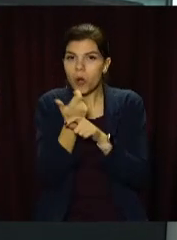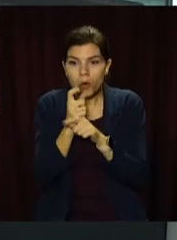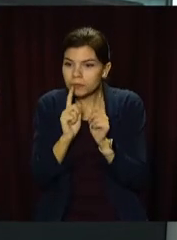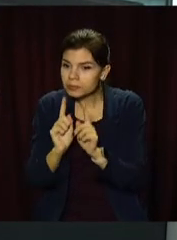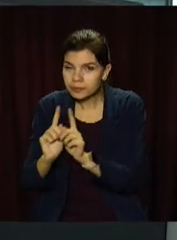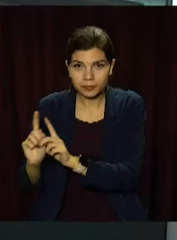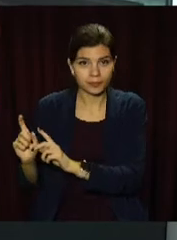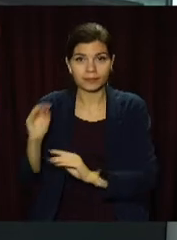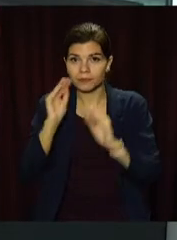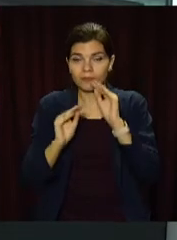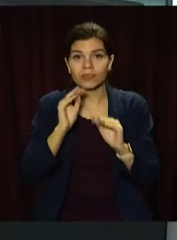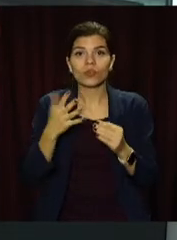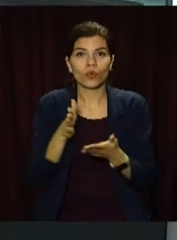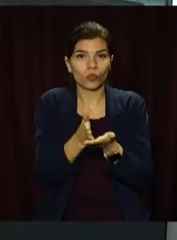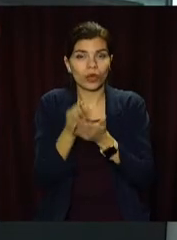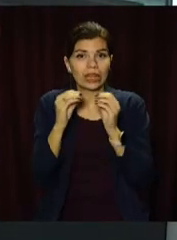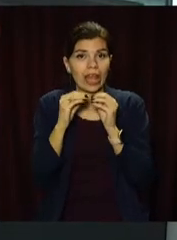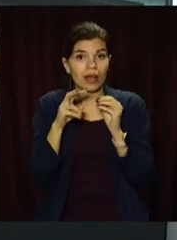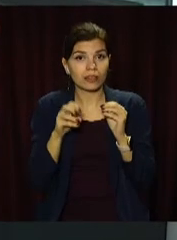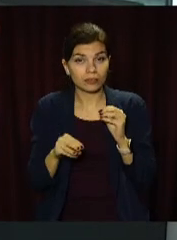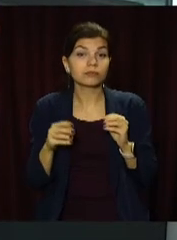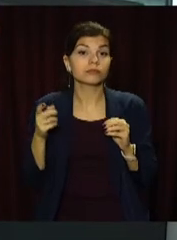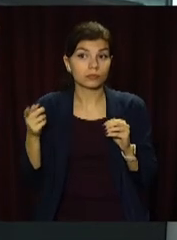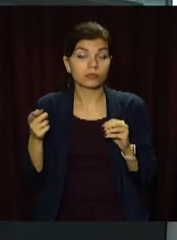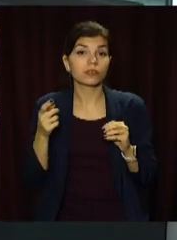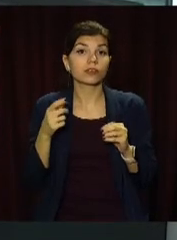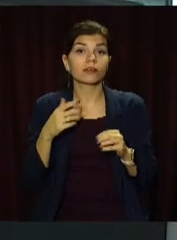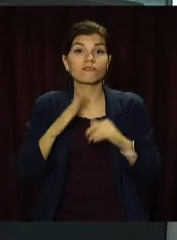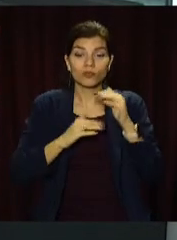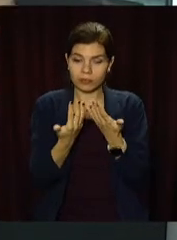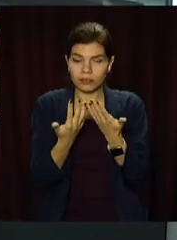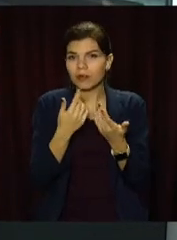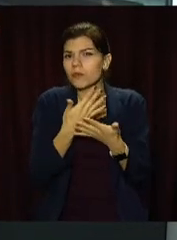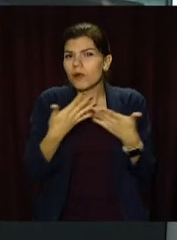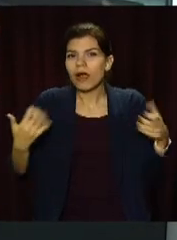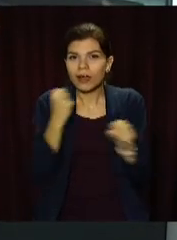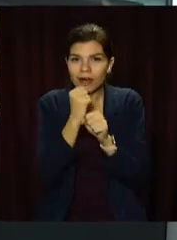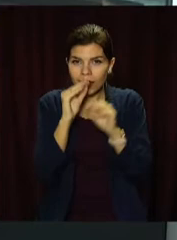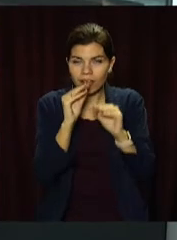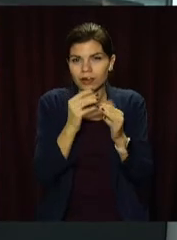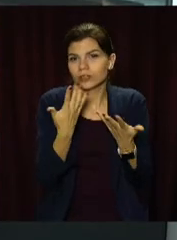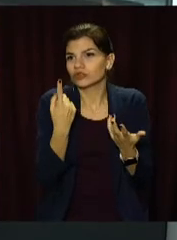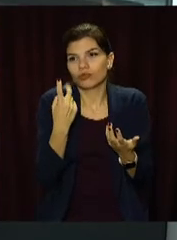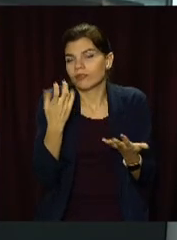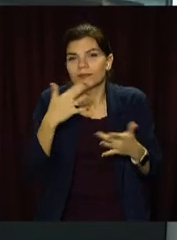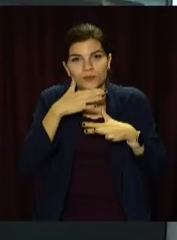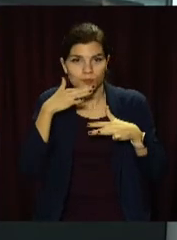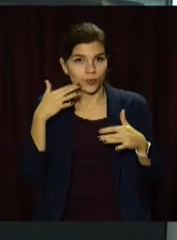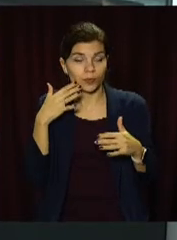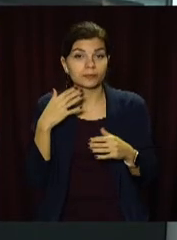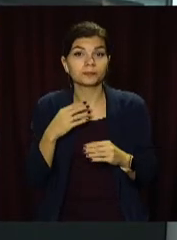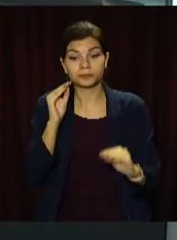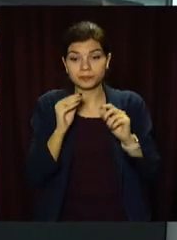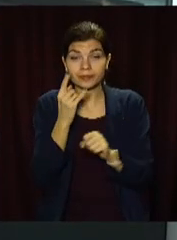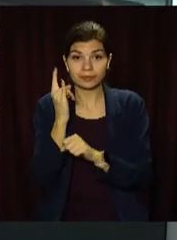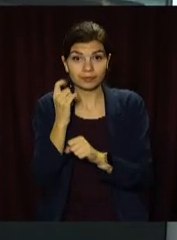Жмуренко виготовленням ляльок займається вже 10 років. За цей час з-під її рук вийшла понад сотня таких крихіток. Створювати